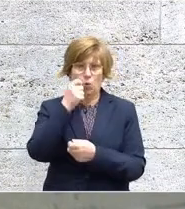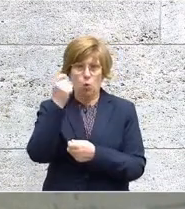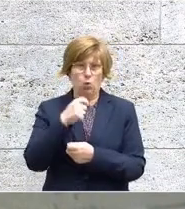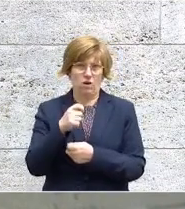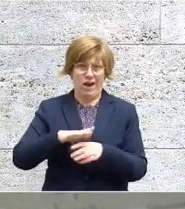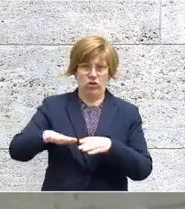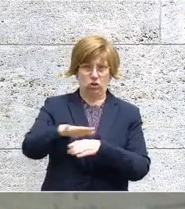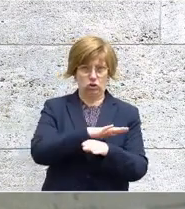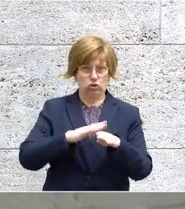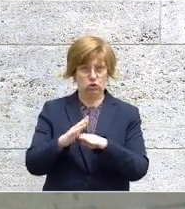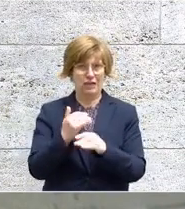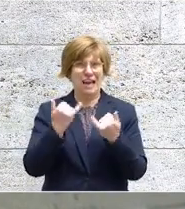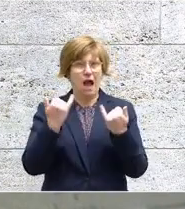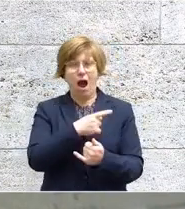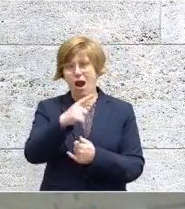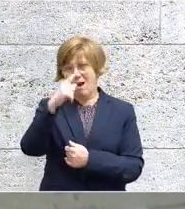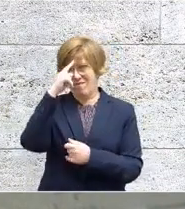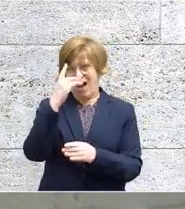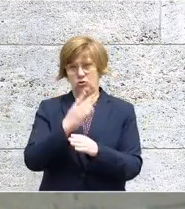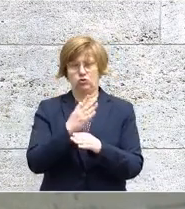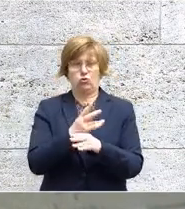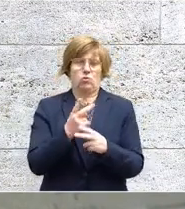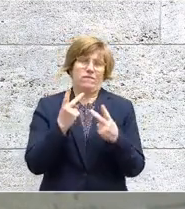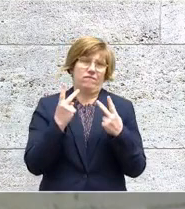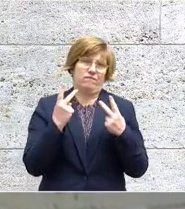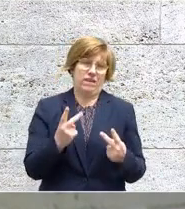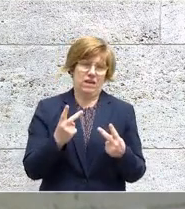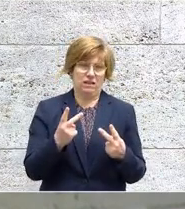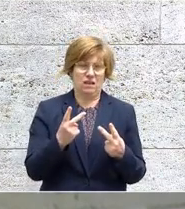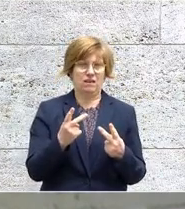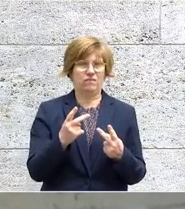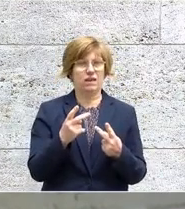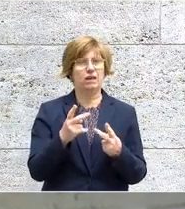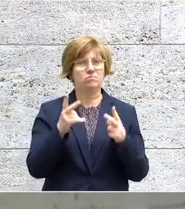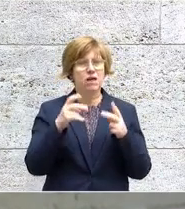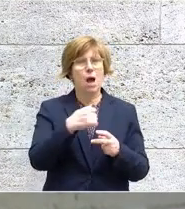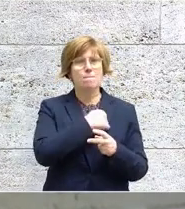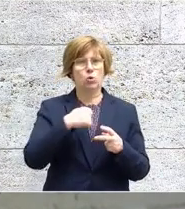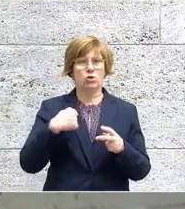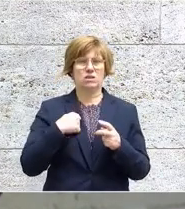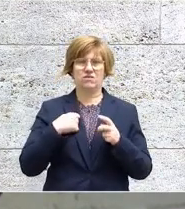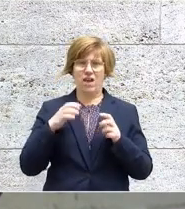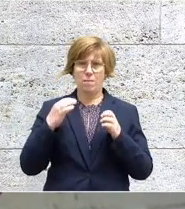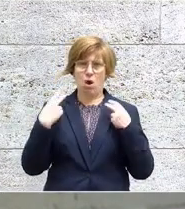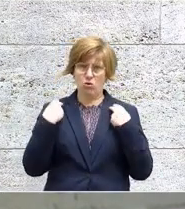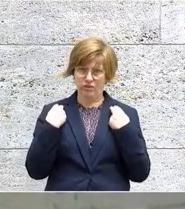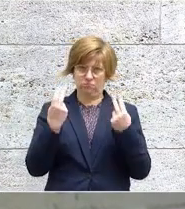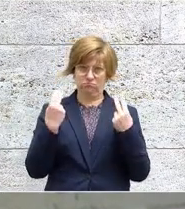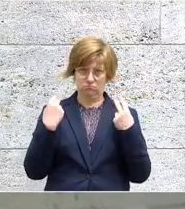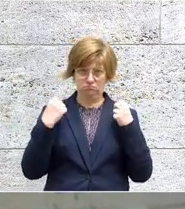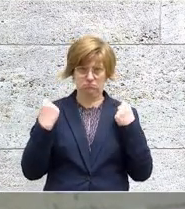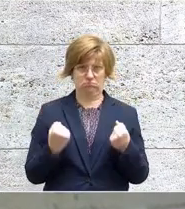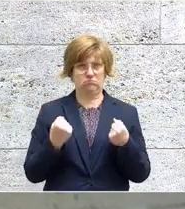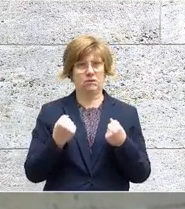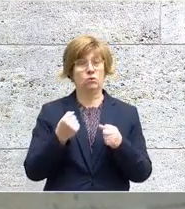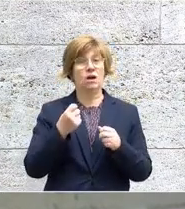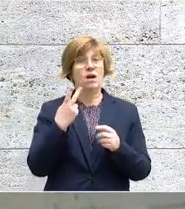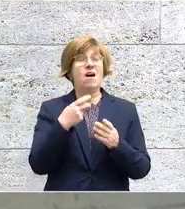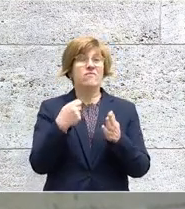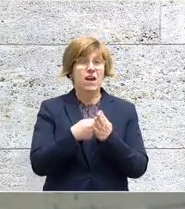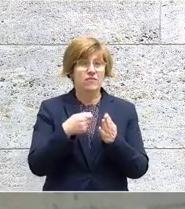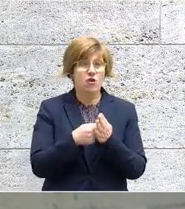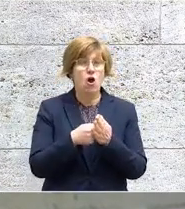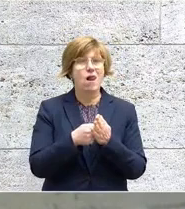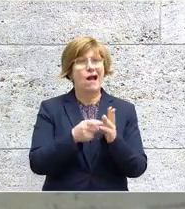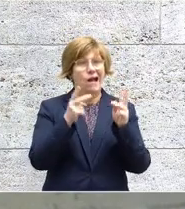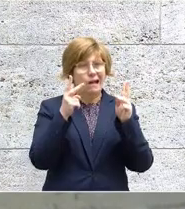Volk ist allen bewusst geworden, wie wichtig eine schlagkräftige Bundeswehr ist und wie wertvoll, dass sie